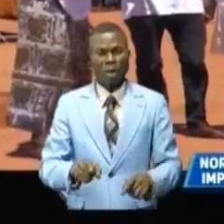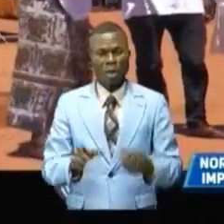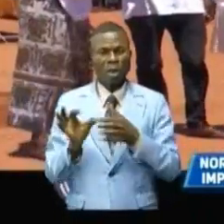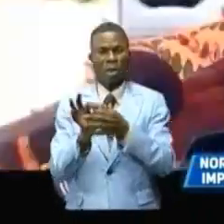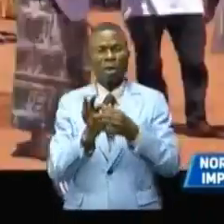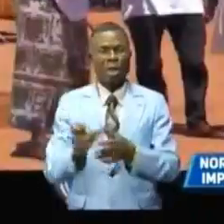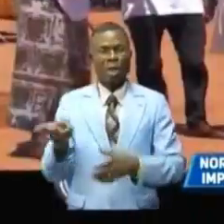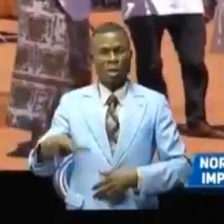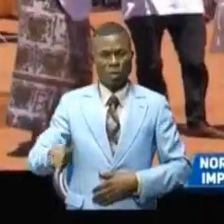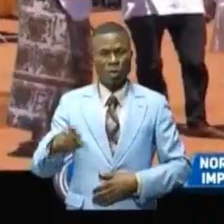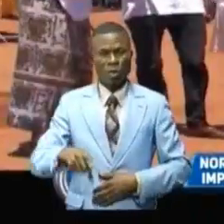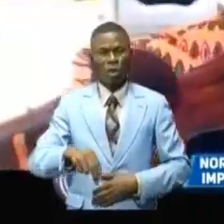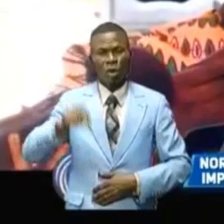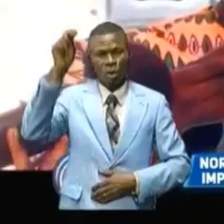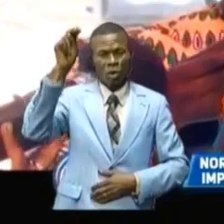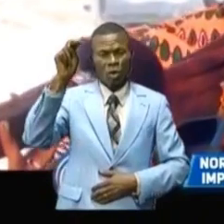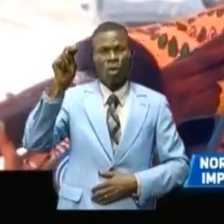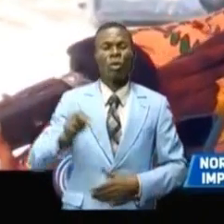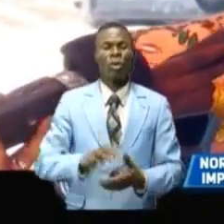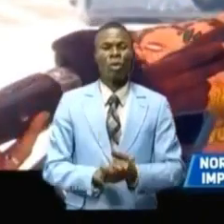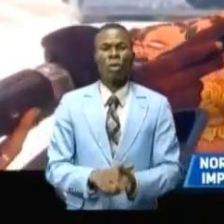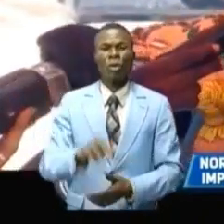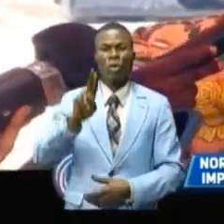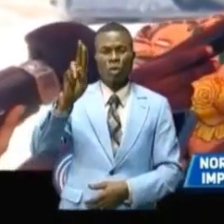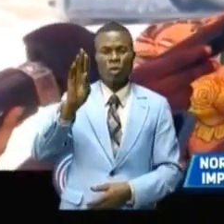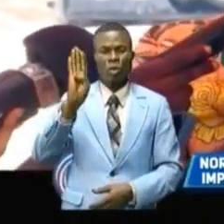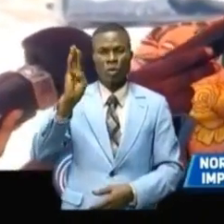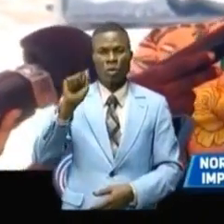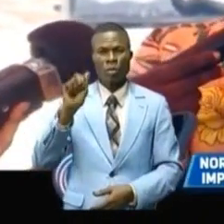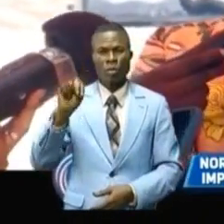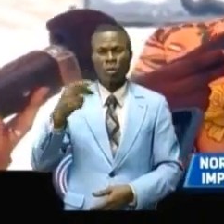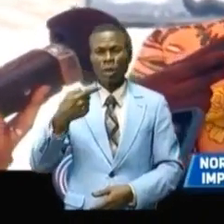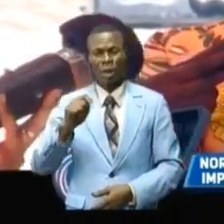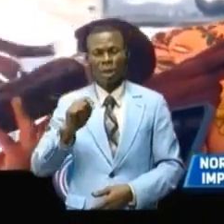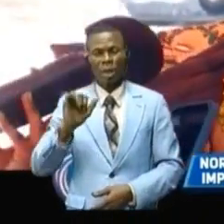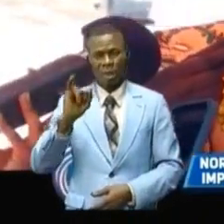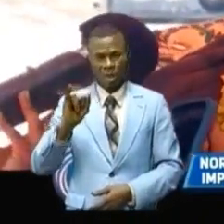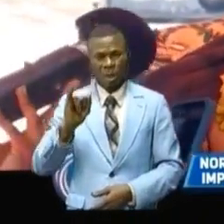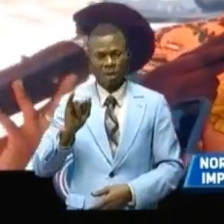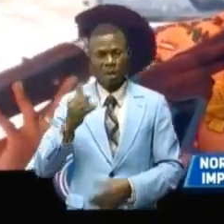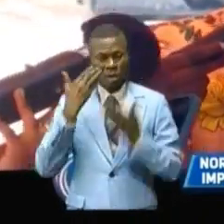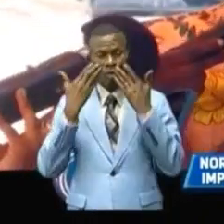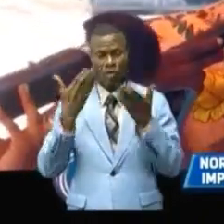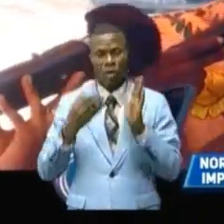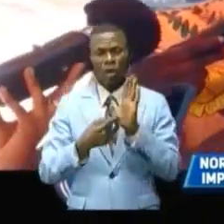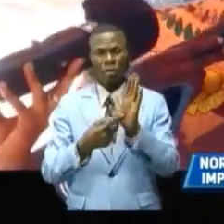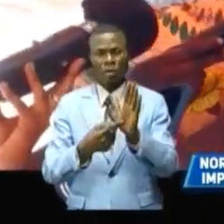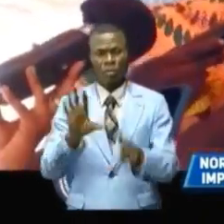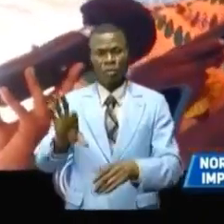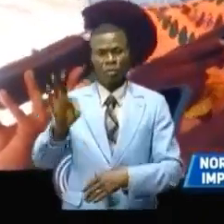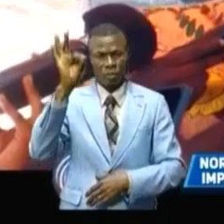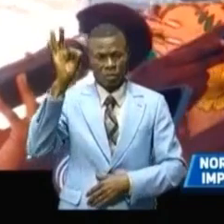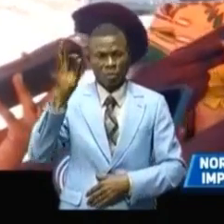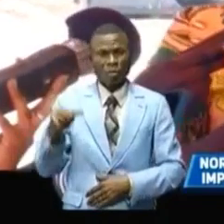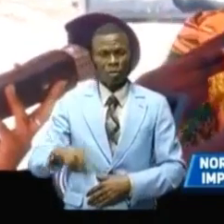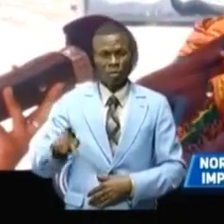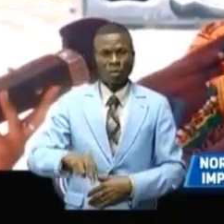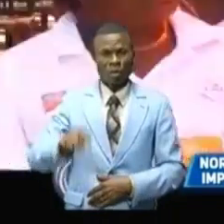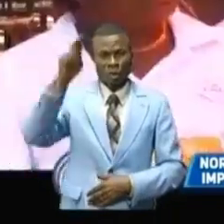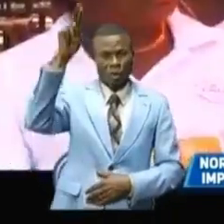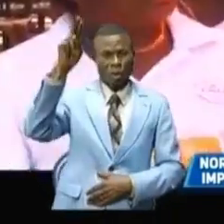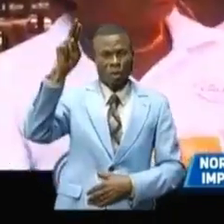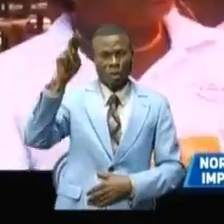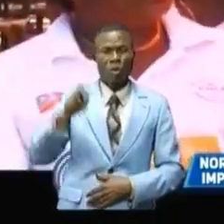coordination provinciale du Nord-Ubangi du programme national de lutte contre le paludisme. Voilà qui justifie le choix de la province du